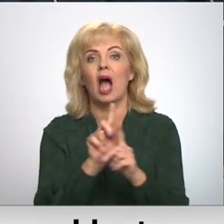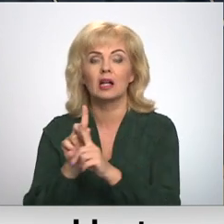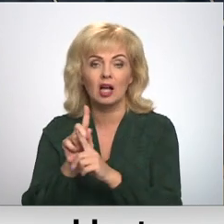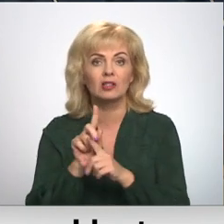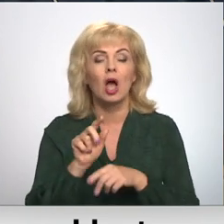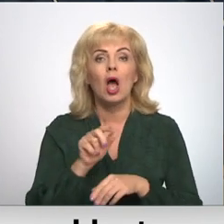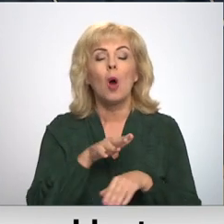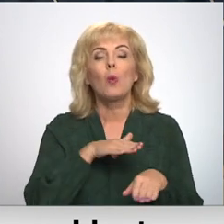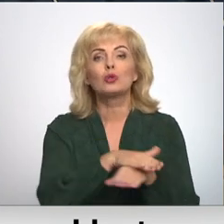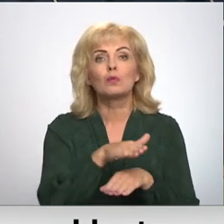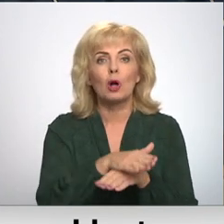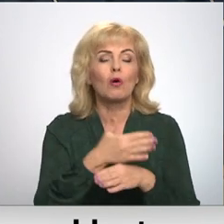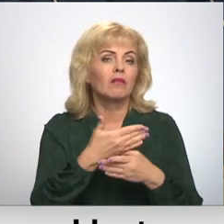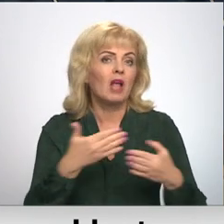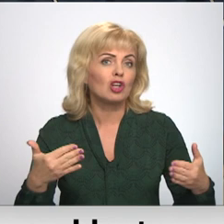virzieniem, ar to